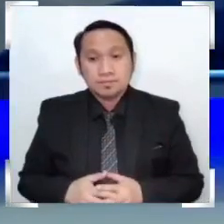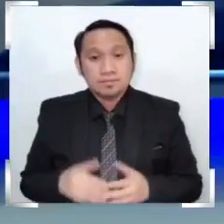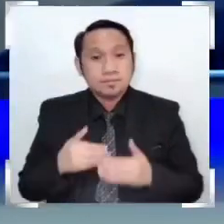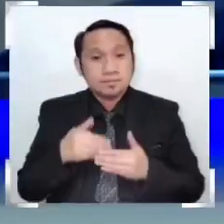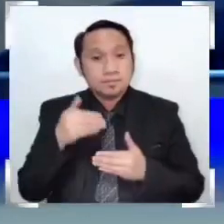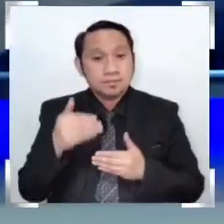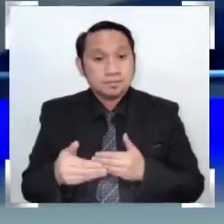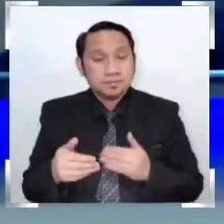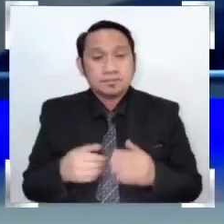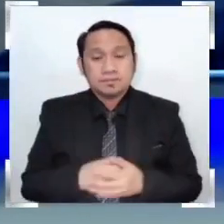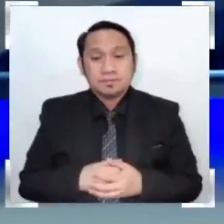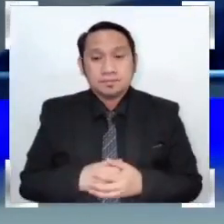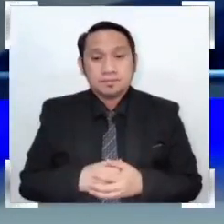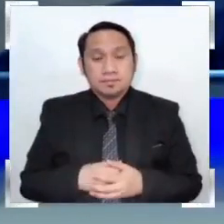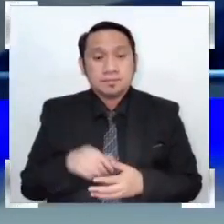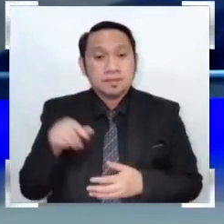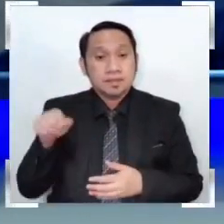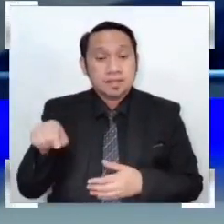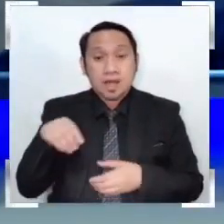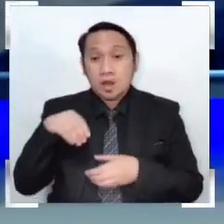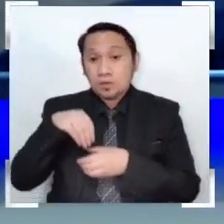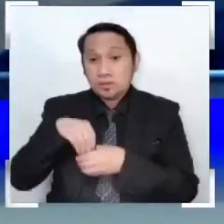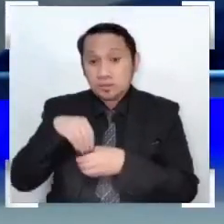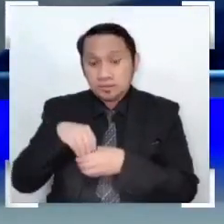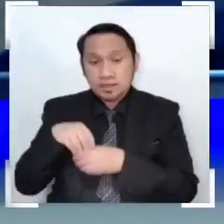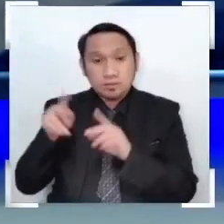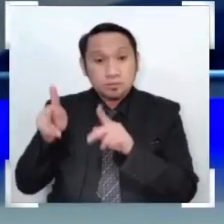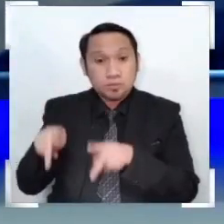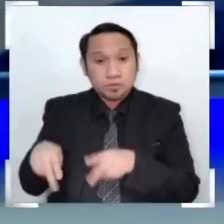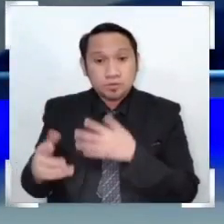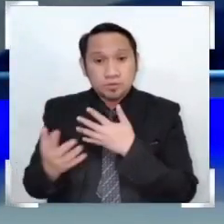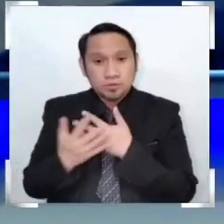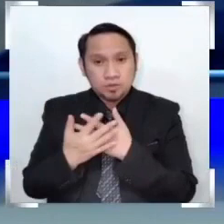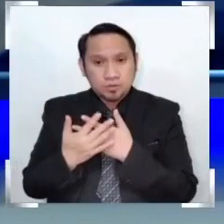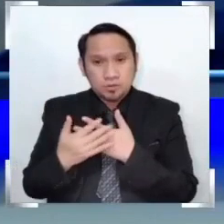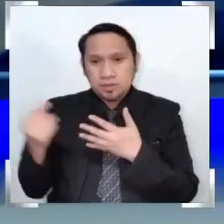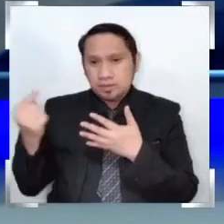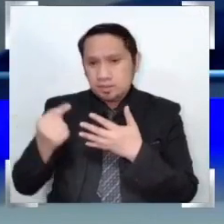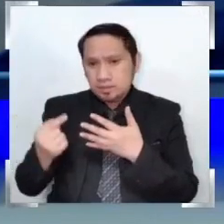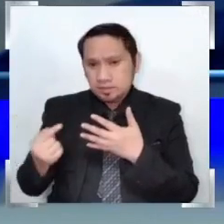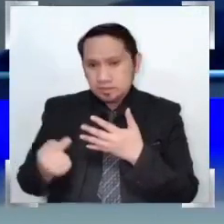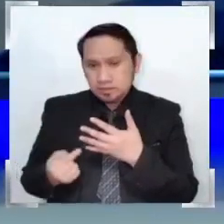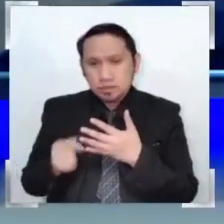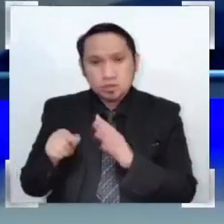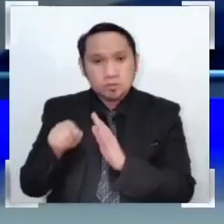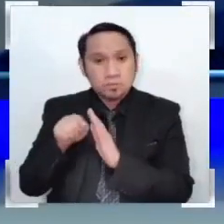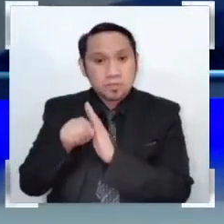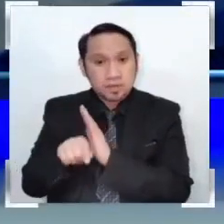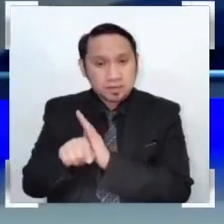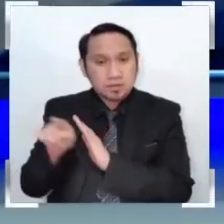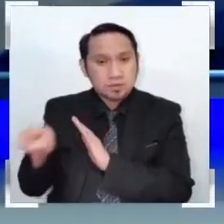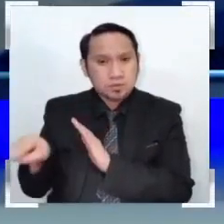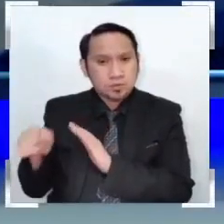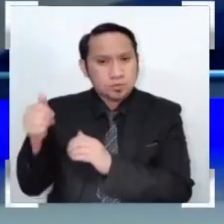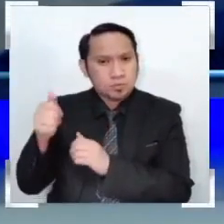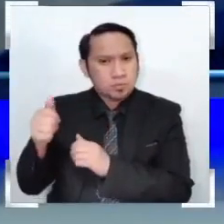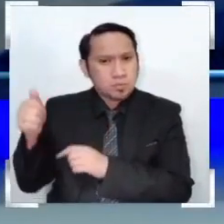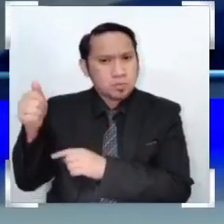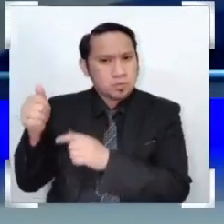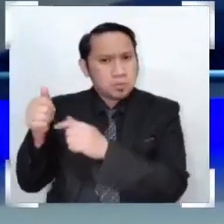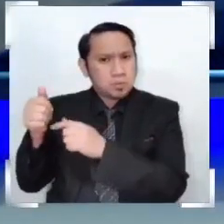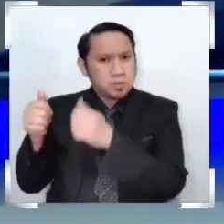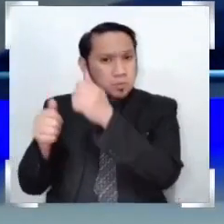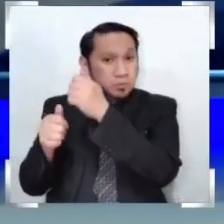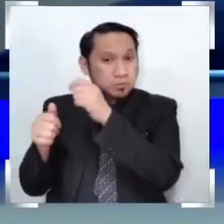Idinetalye po ng isang inmate sa Bilibid ang umano'y pagpatay kay Cristito Villamor Palanya, ang sinasabing middleman sa pagtumba sa broadcaster na